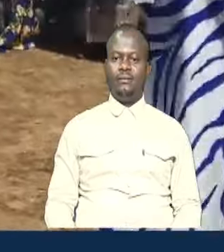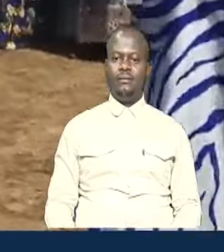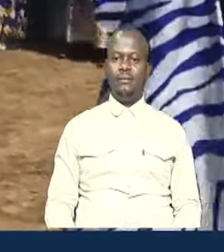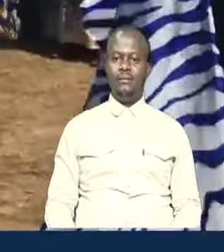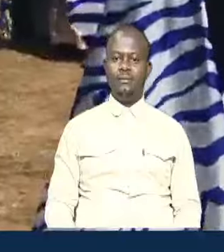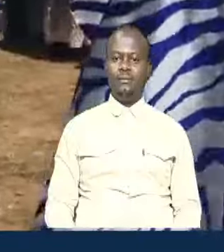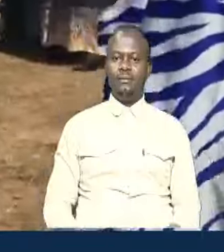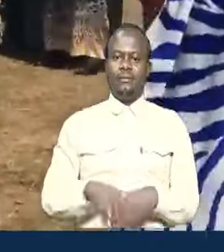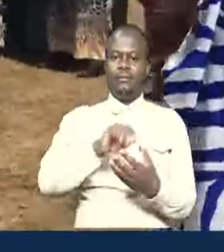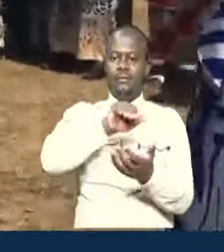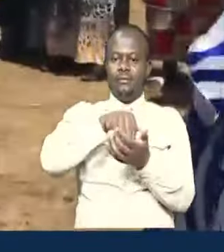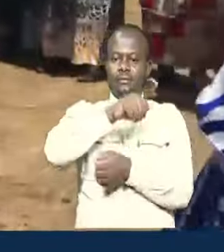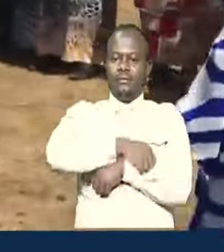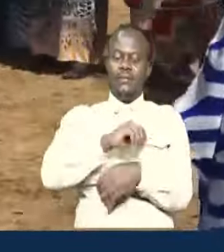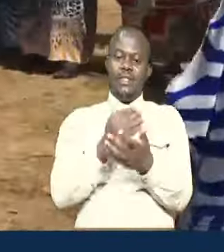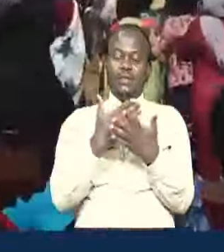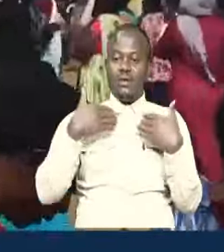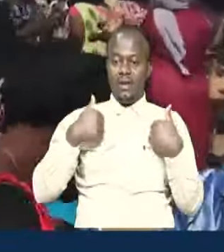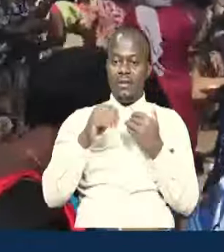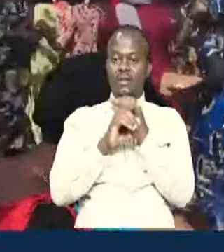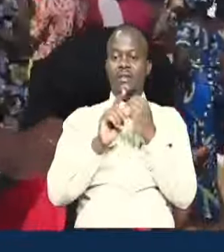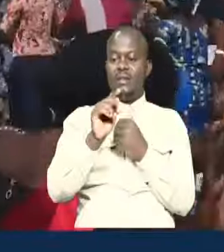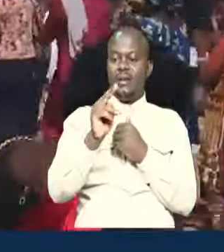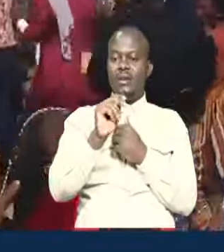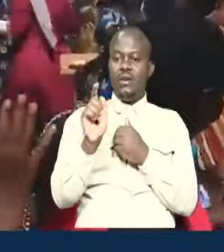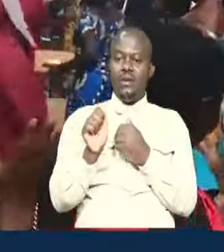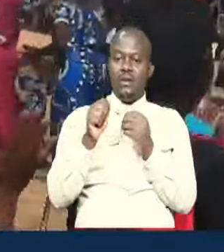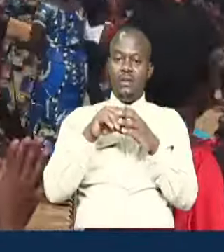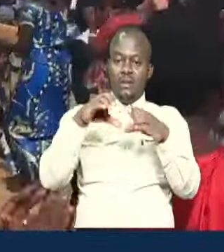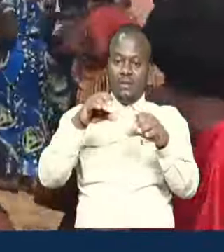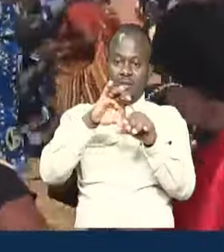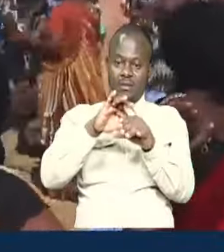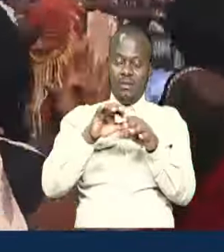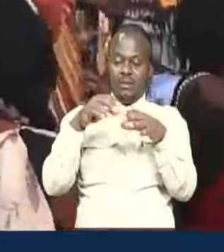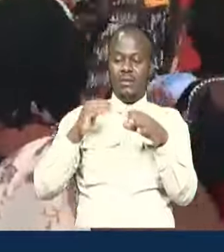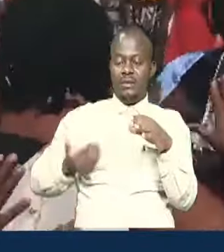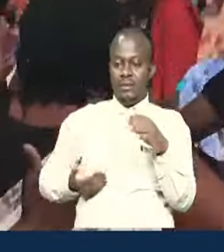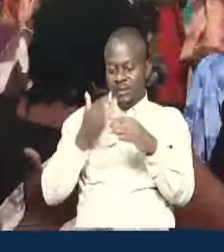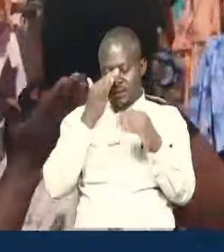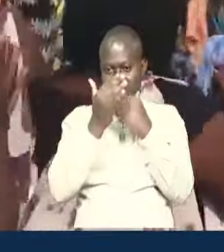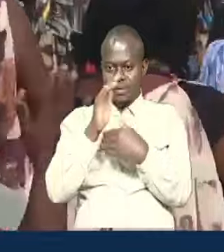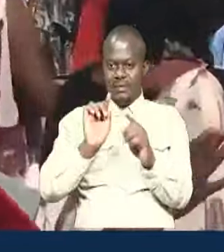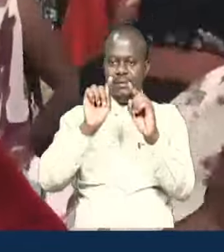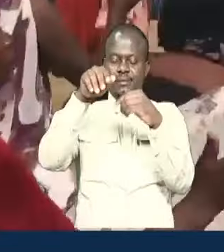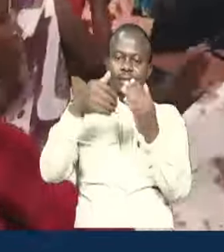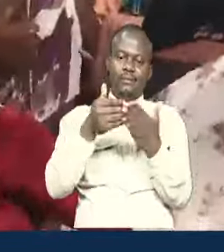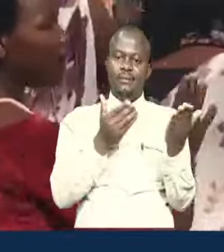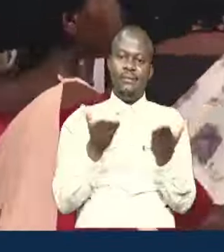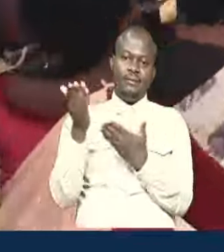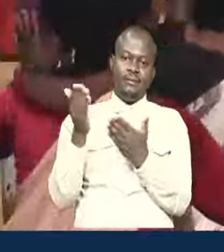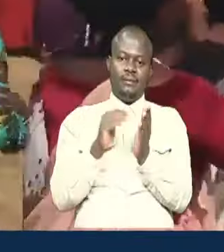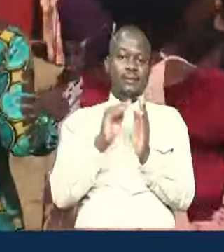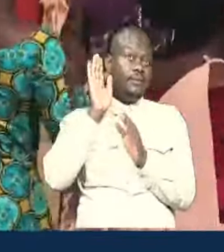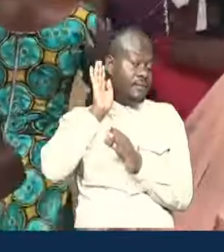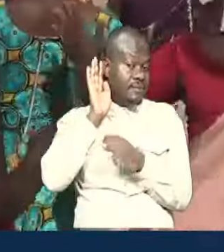Mu kigo cy'amashuri New Life giherereye mu karere ka Kayonza niho abagize inteko itora ikiciro cy'abagore bazindukiye baje kwakira no